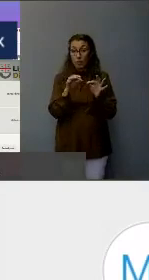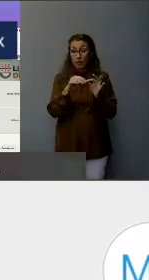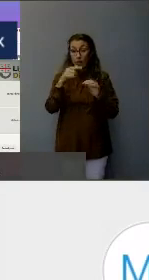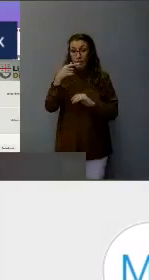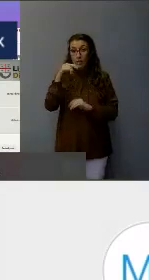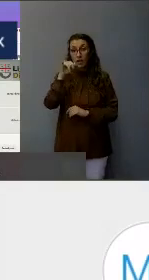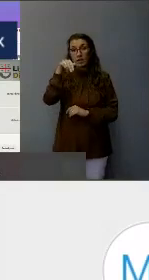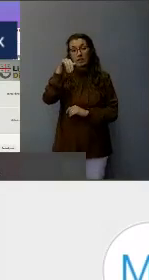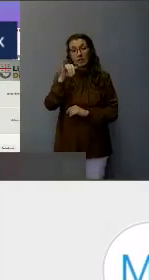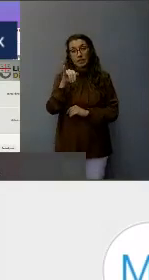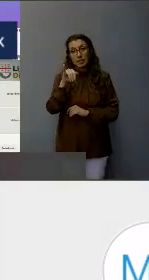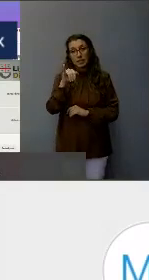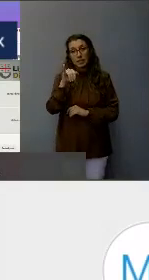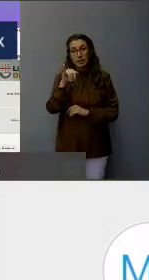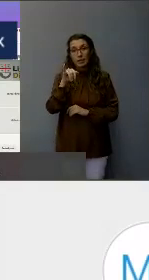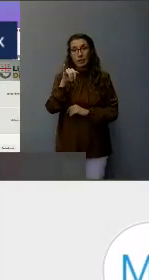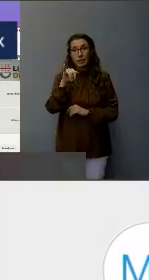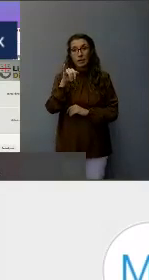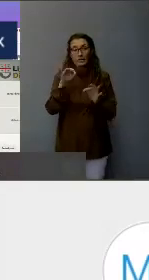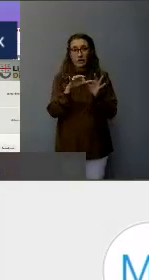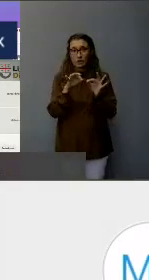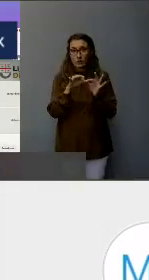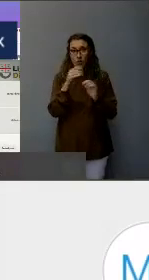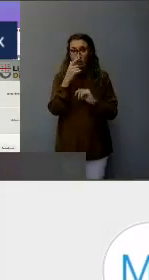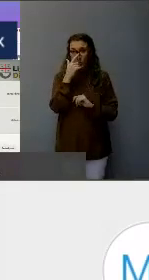signora tini favorevole